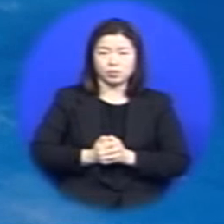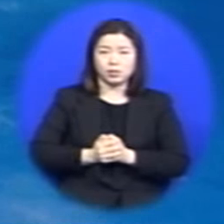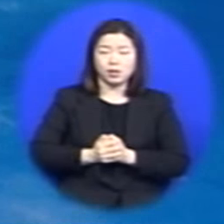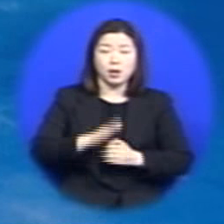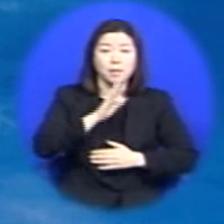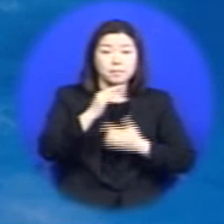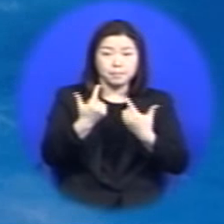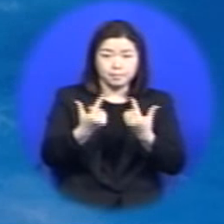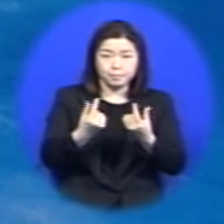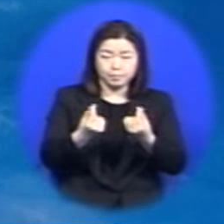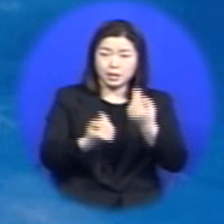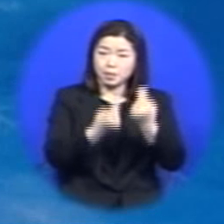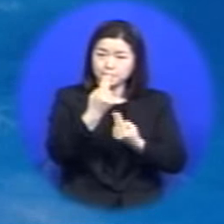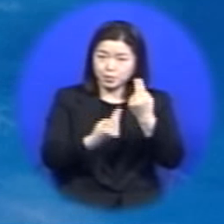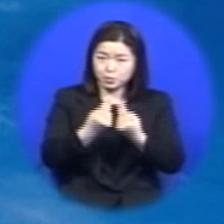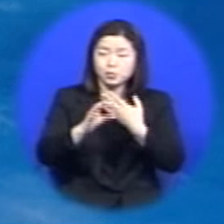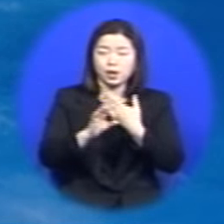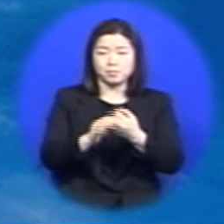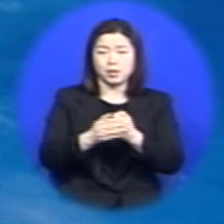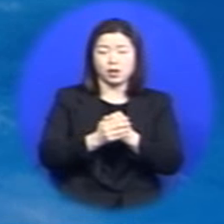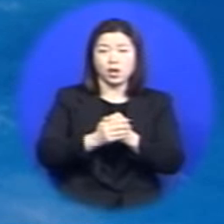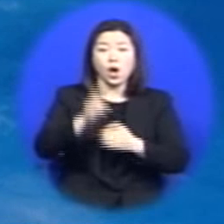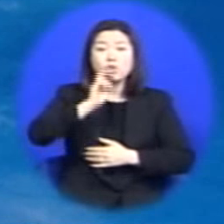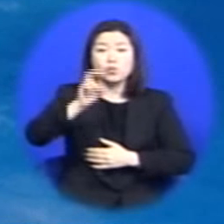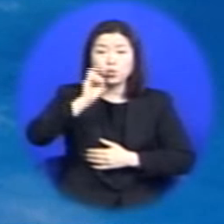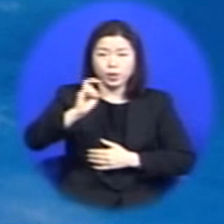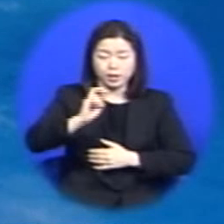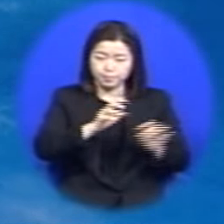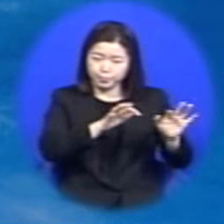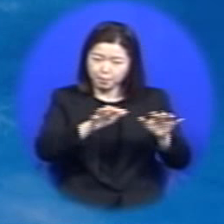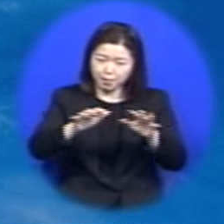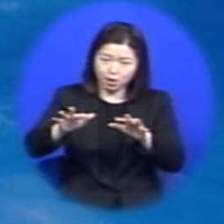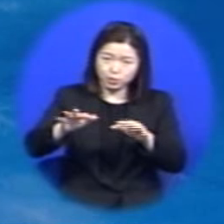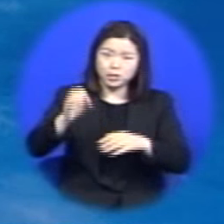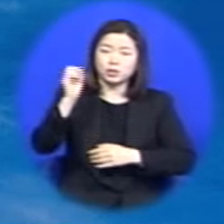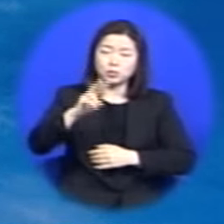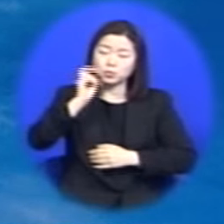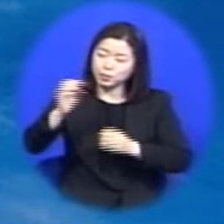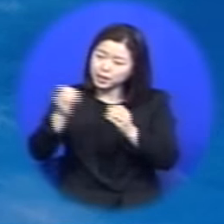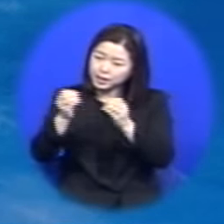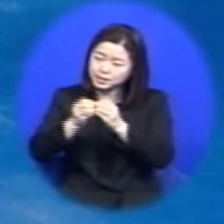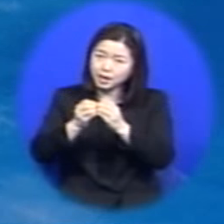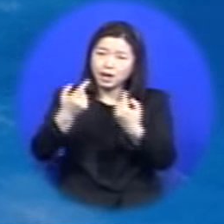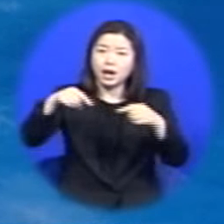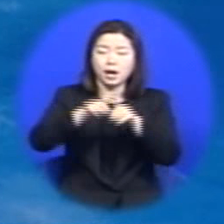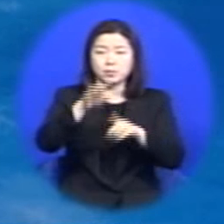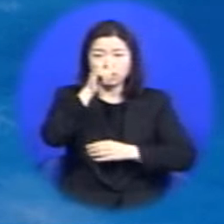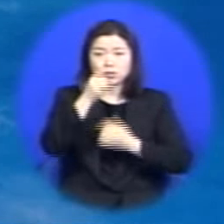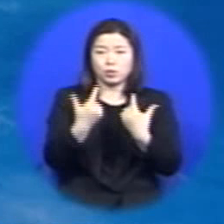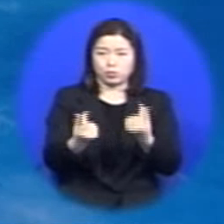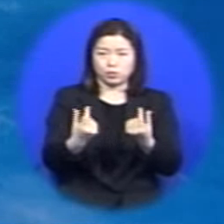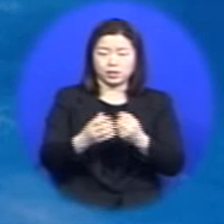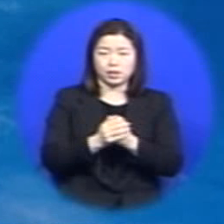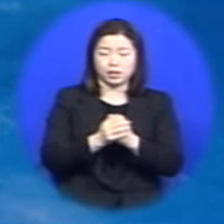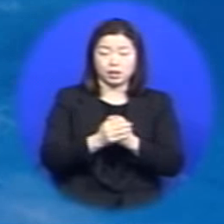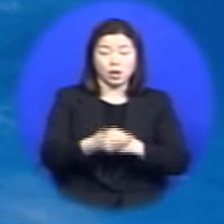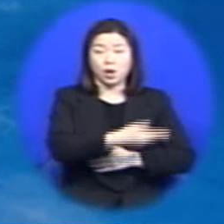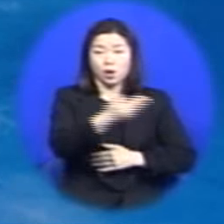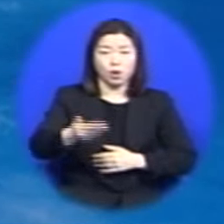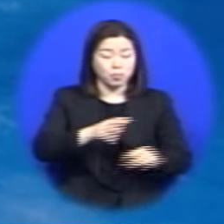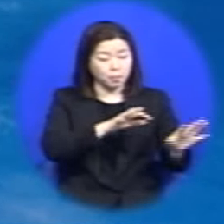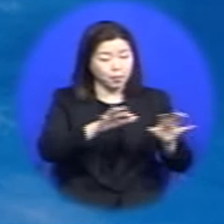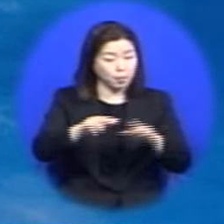마치 비유로 말하면 노래에 있어서 멜로디와 가사와 같아요. 여러분, 멜로디만 들었다고